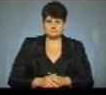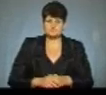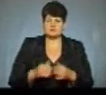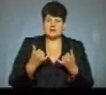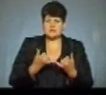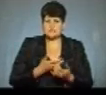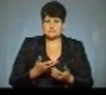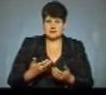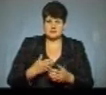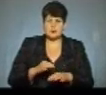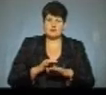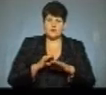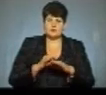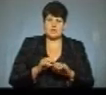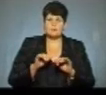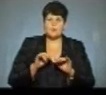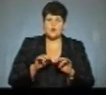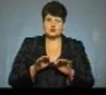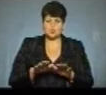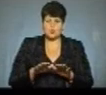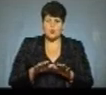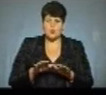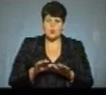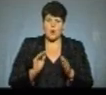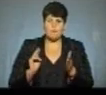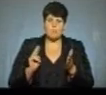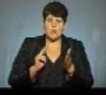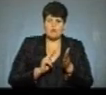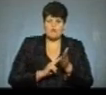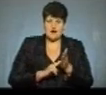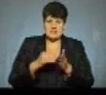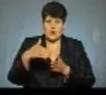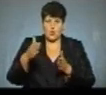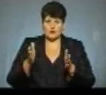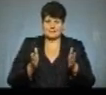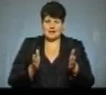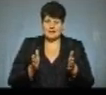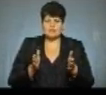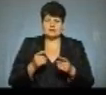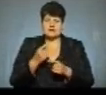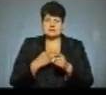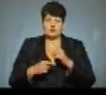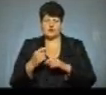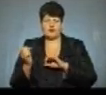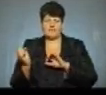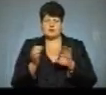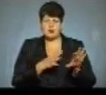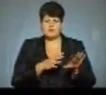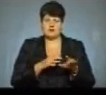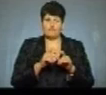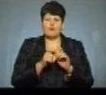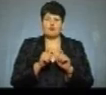Зараз ми проведемо процедуру опломбування, заклеювання контейнера для зворотнього відправлення в пункт